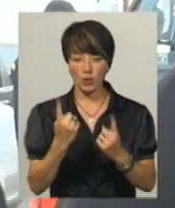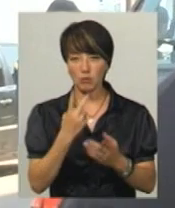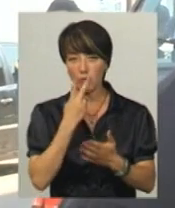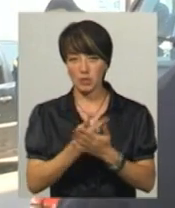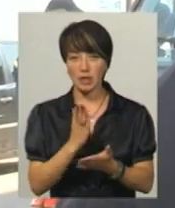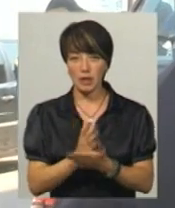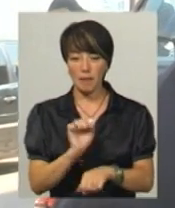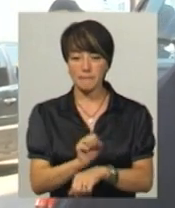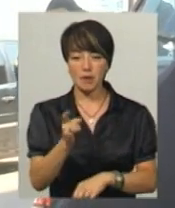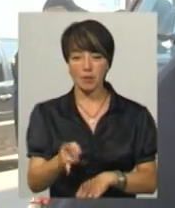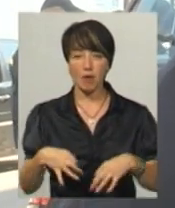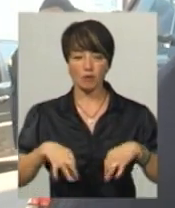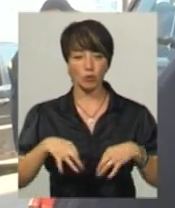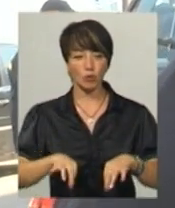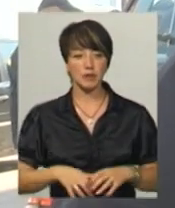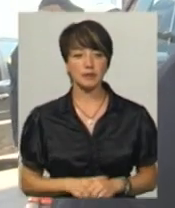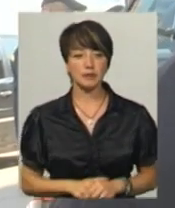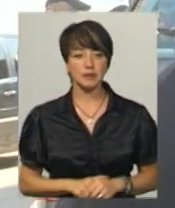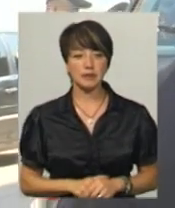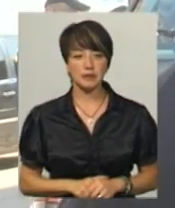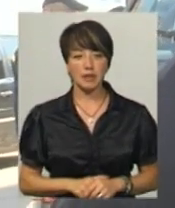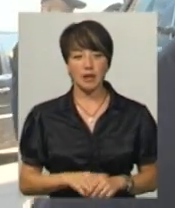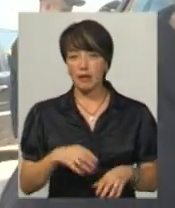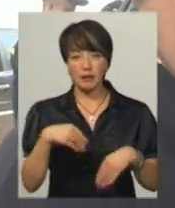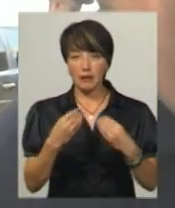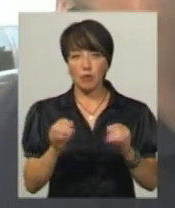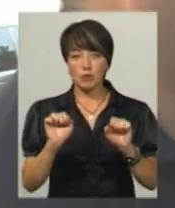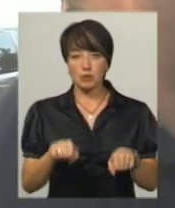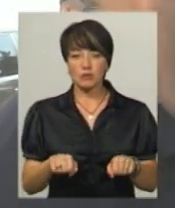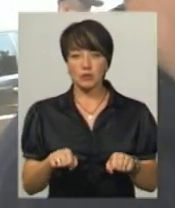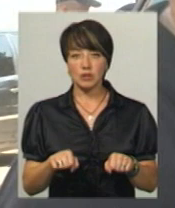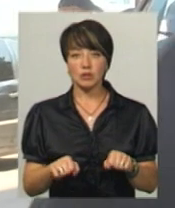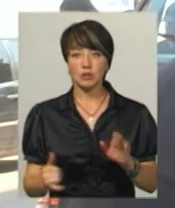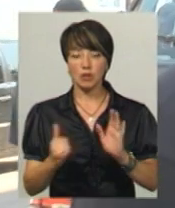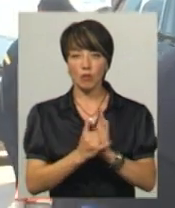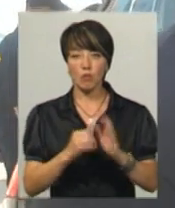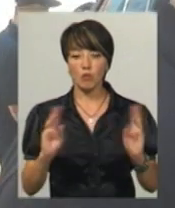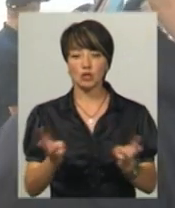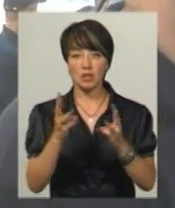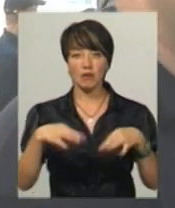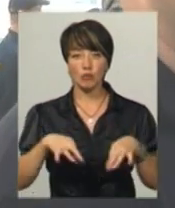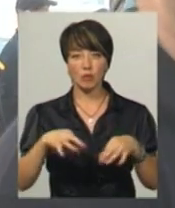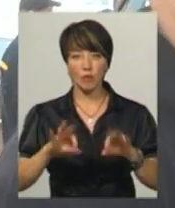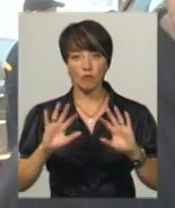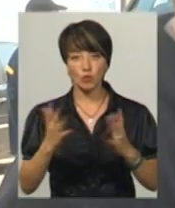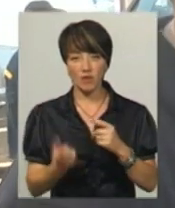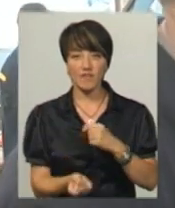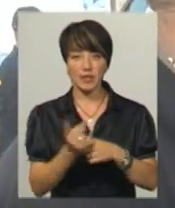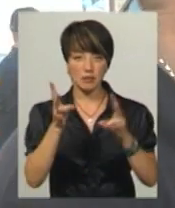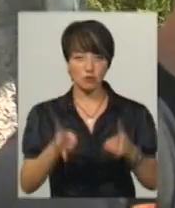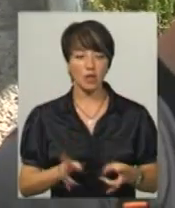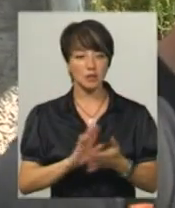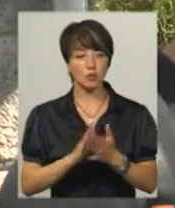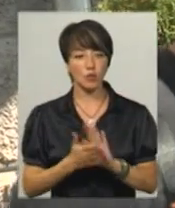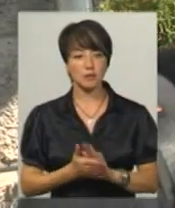що є припаркований легковий автомобіль, який не дасть можливості встановлення пожежному автомобілю на пожежний гідрант в разі виникнення якоїсь надзвичайної